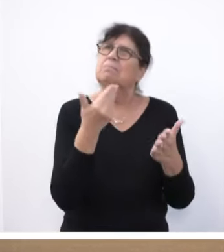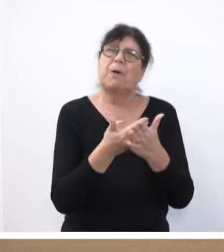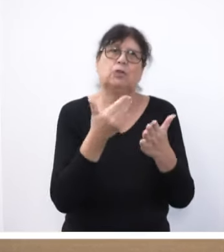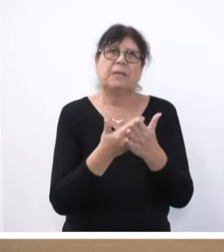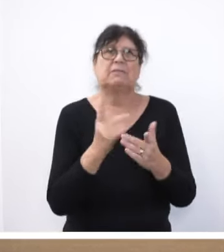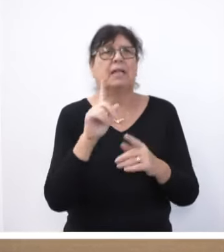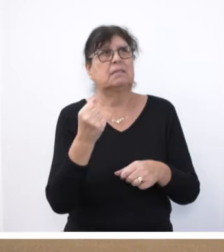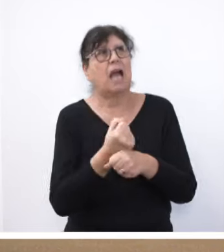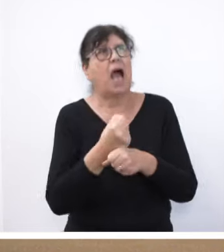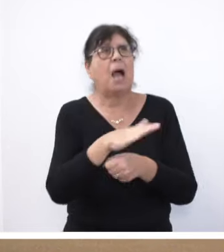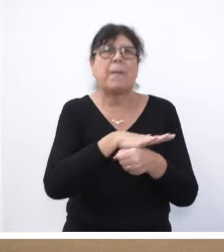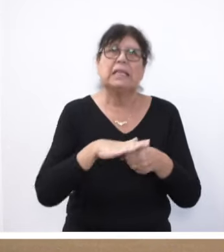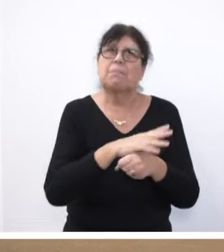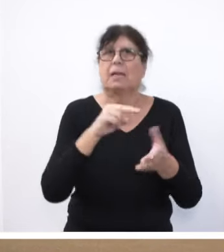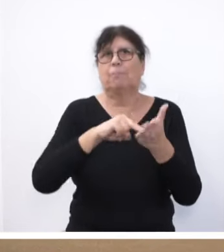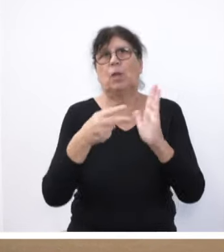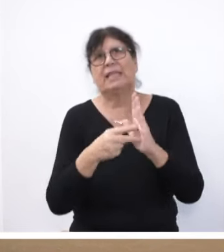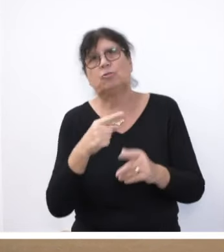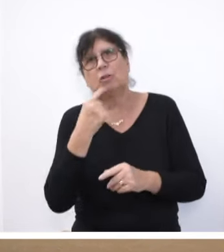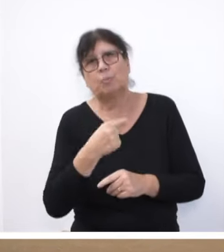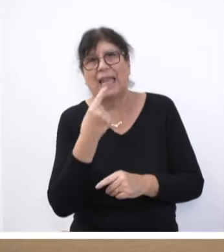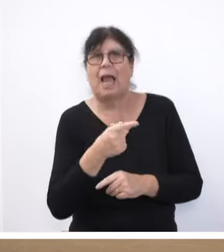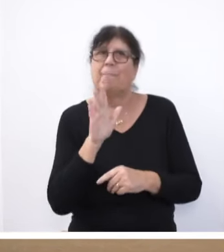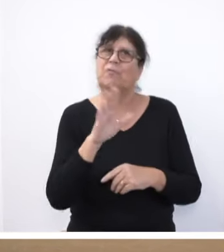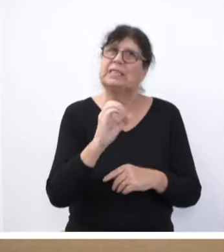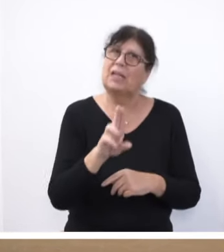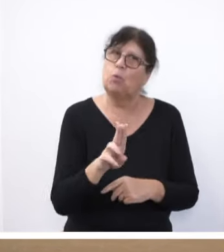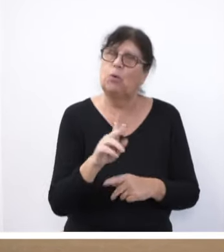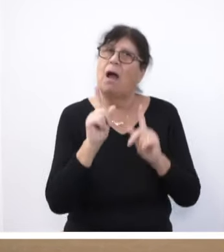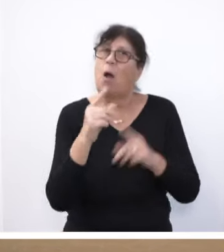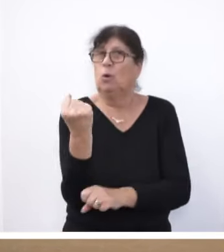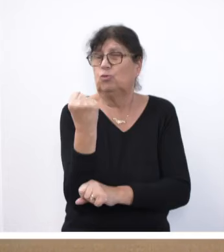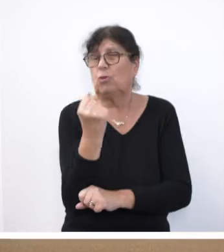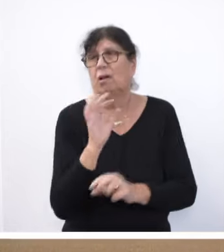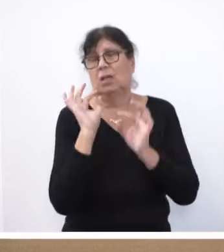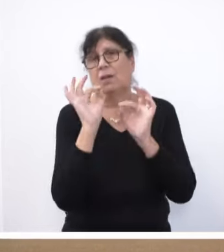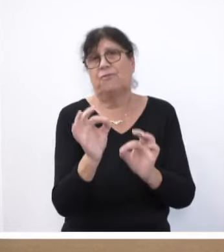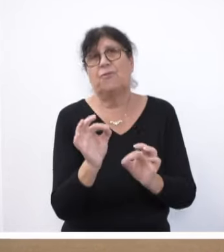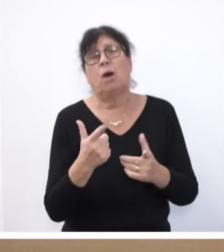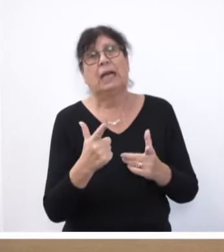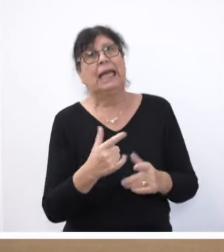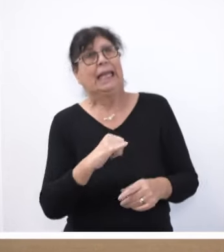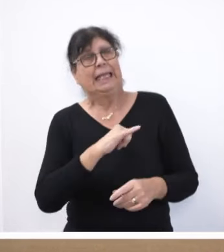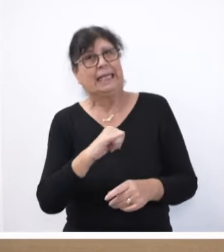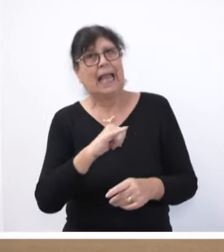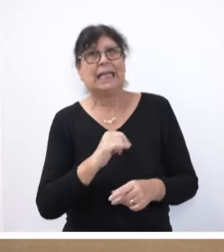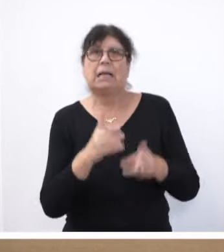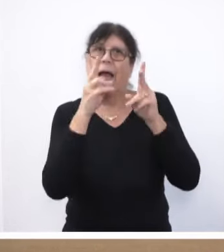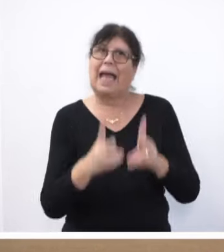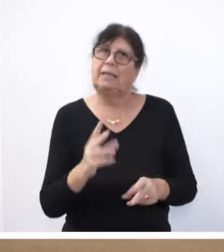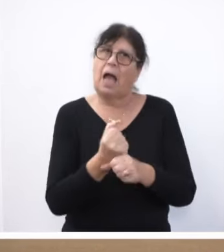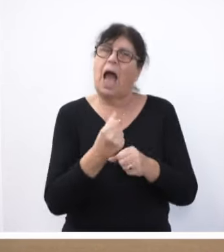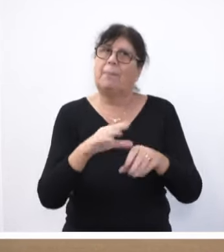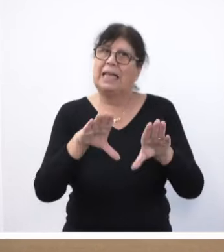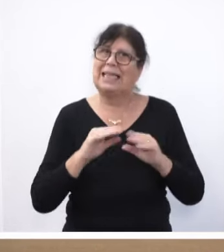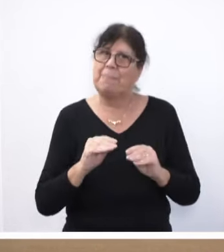als arbeitsmarktpolitischer Sprecher Ihrer Fraktion auch sehr stark für die Belange, die Rechte und Interessen von Arbeitnehmerinnen und Arbeitnehmern